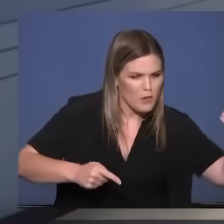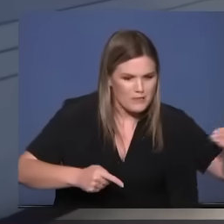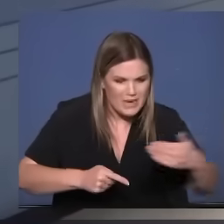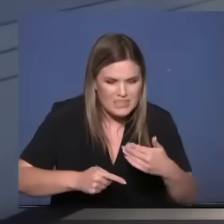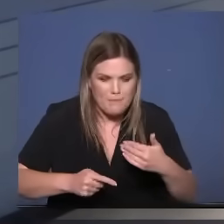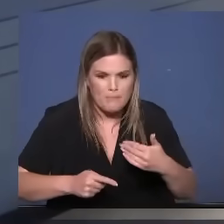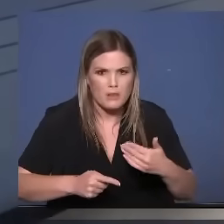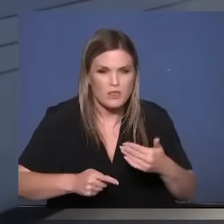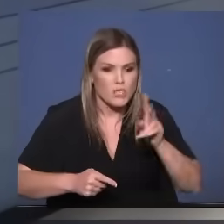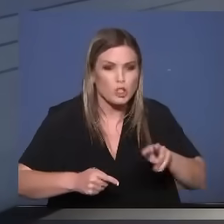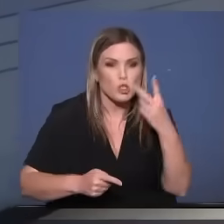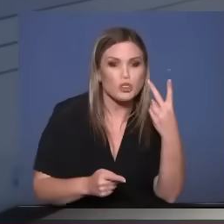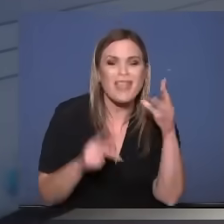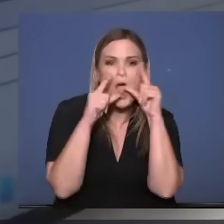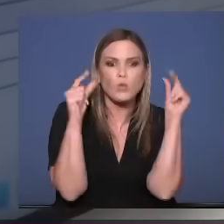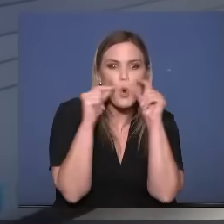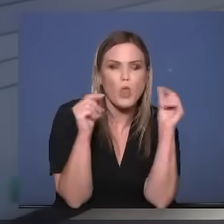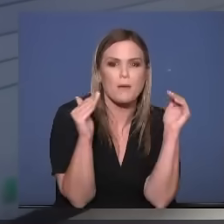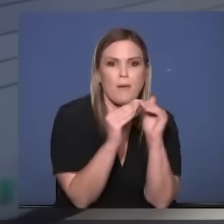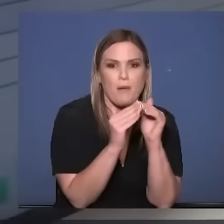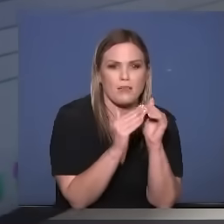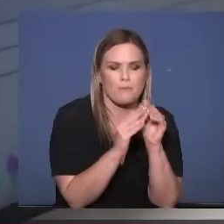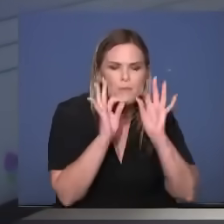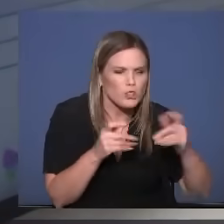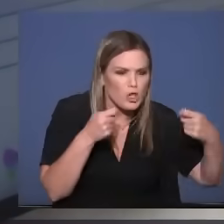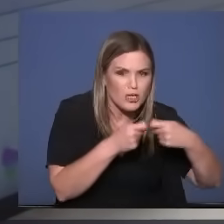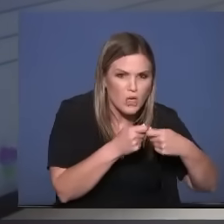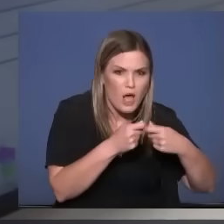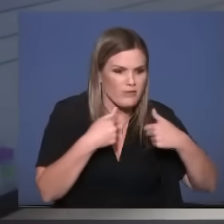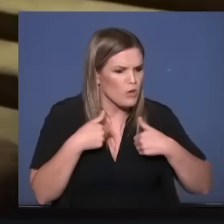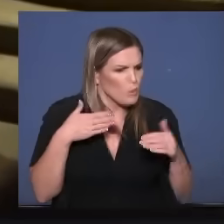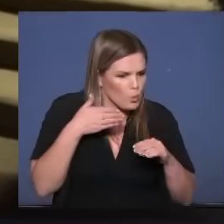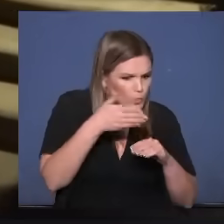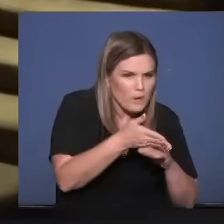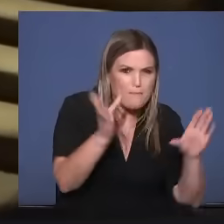נכנסים למשל זה שכונה שאנחנו עולים אליה רק בלילה ואנחנו